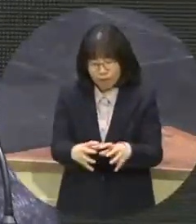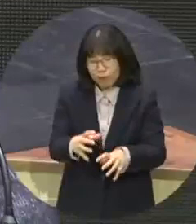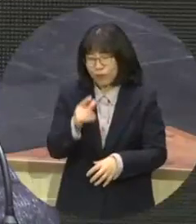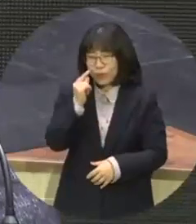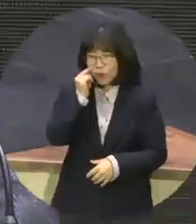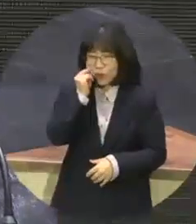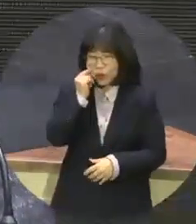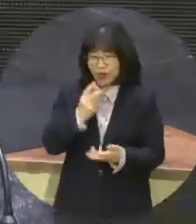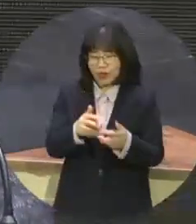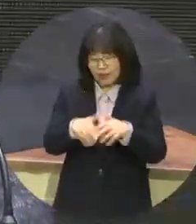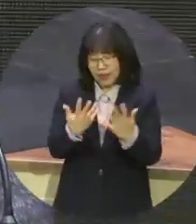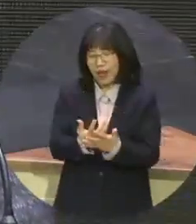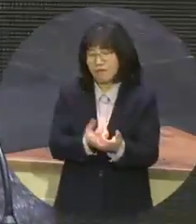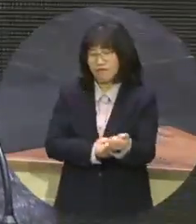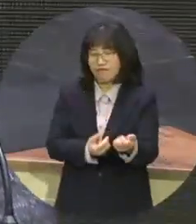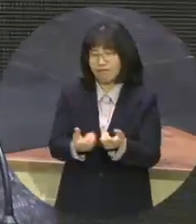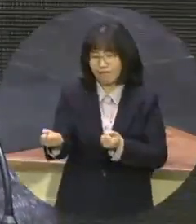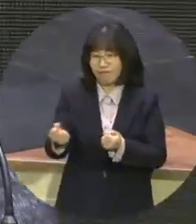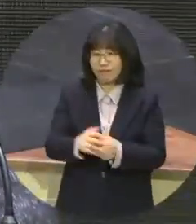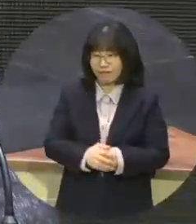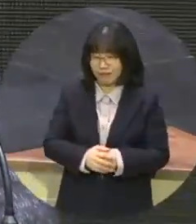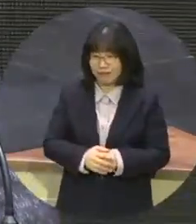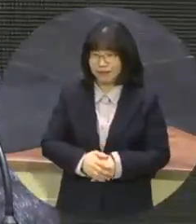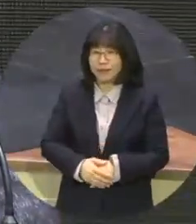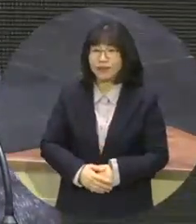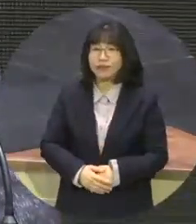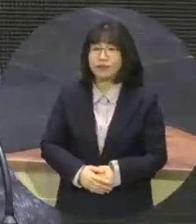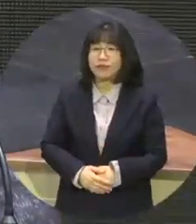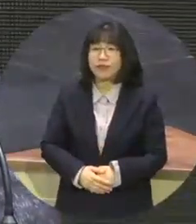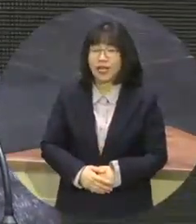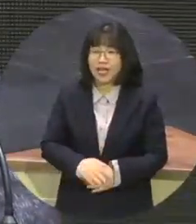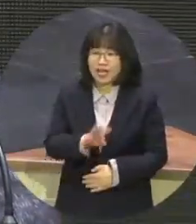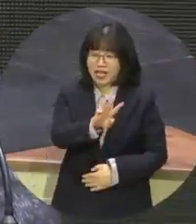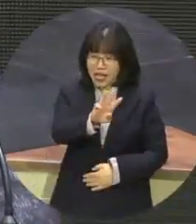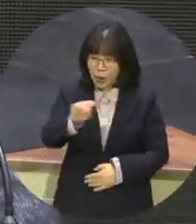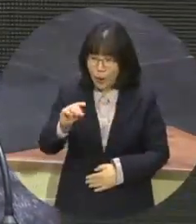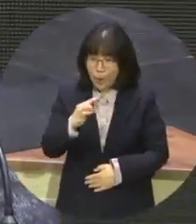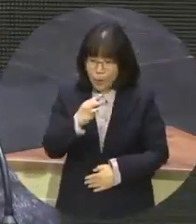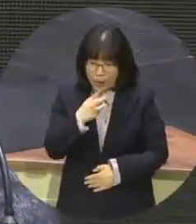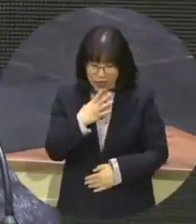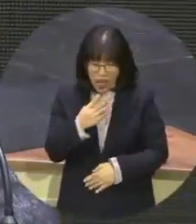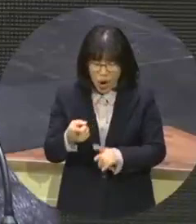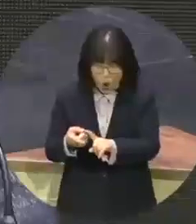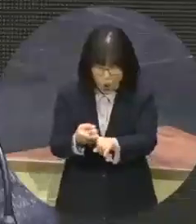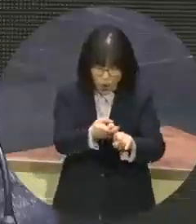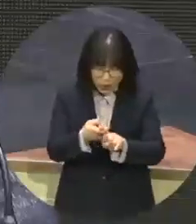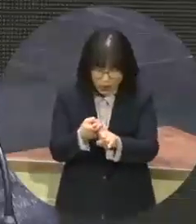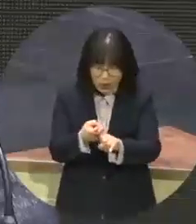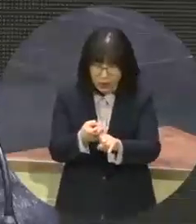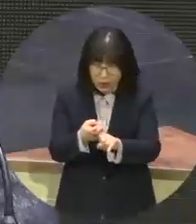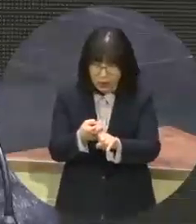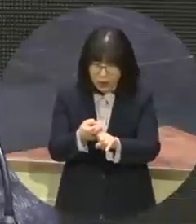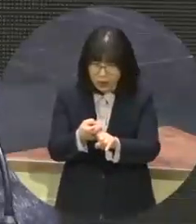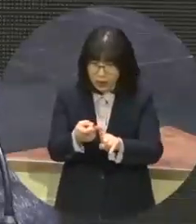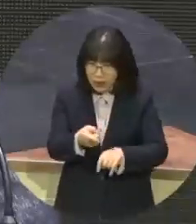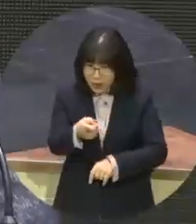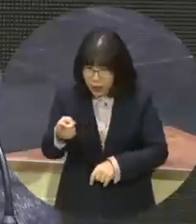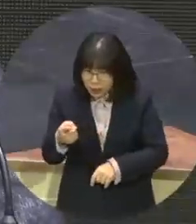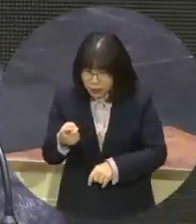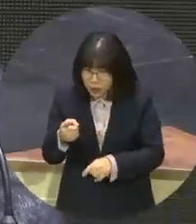공동체 절대 안 됩니다. 예원교회니까 이런 말이라도 하지. 예원교회니까 원리스란 말에 거부반응